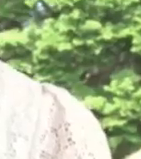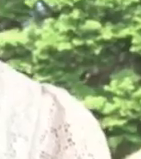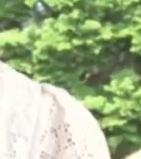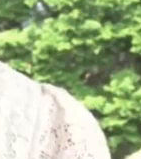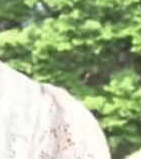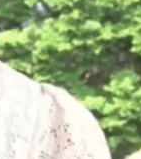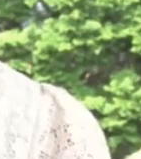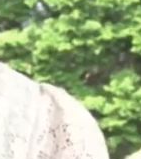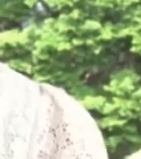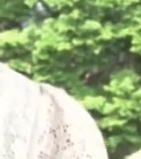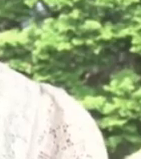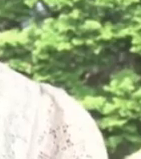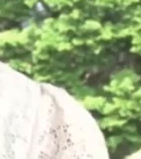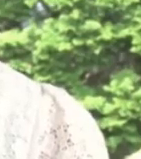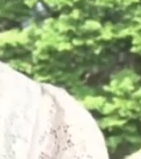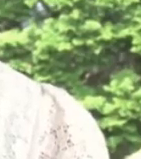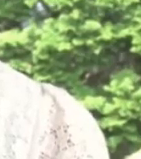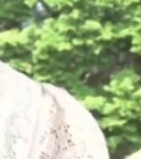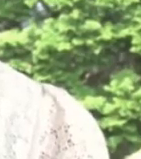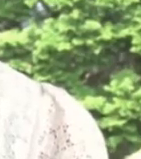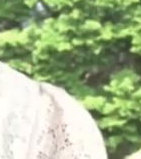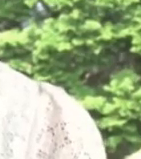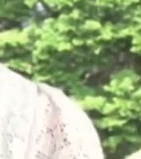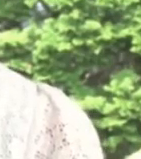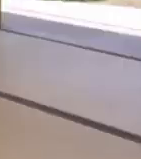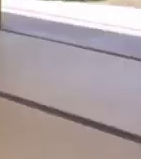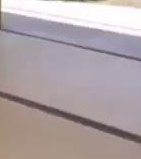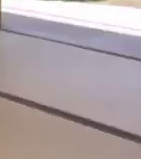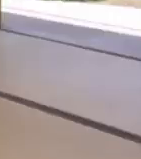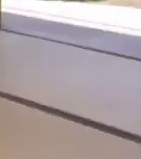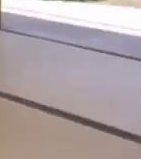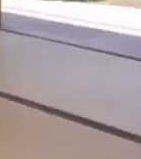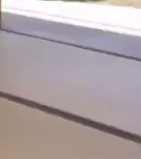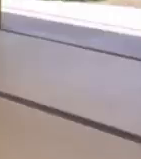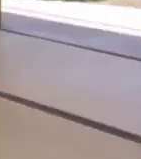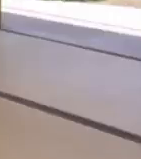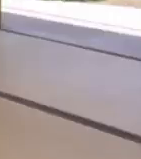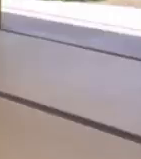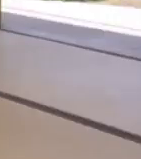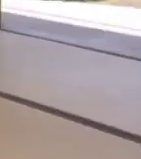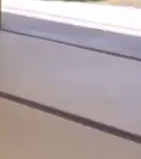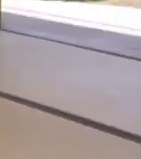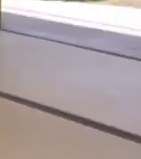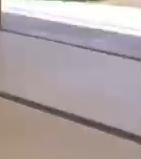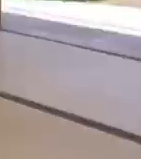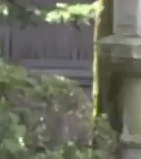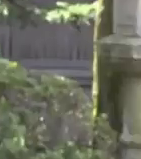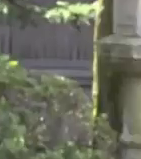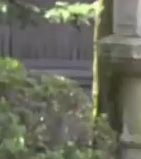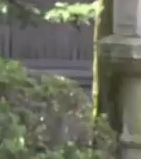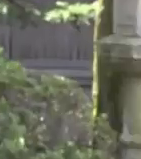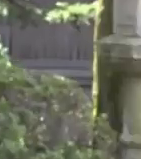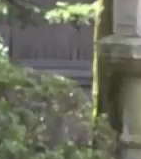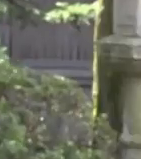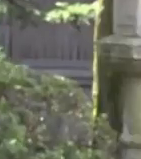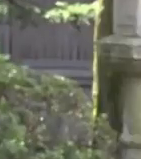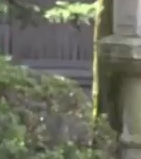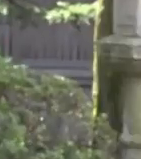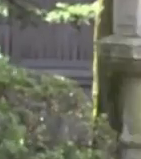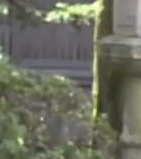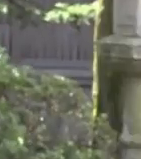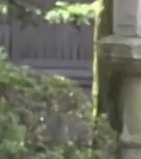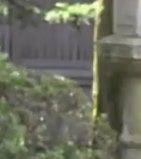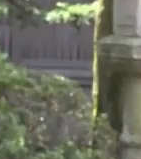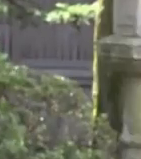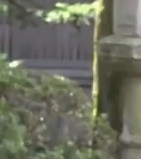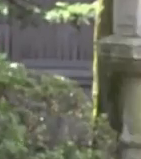の近くに将棋の道場があって、もう毎週土日通ってました。 で、後に私も通い